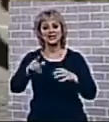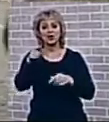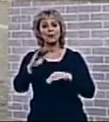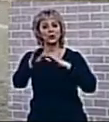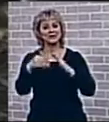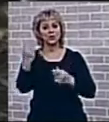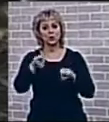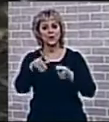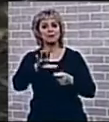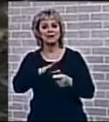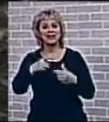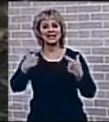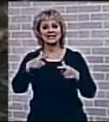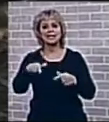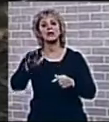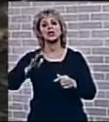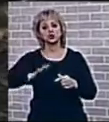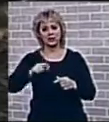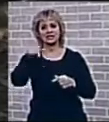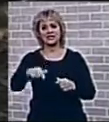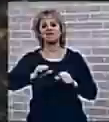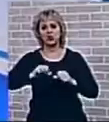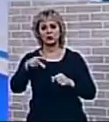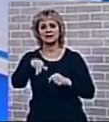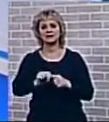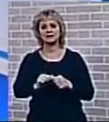их руководством стала экзаменом на стойкость и выносливость.